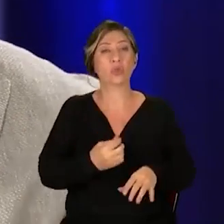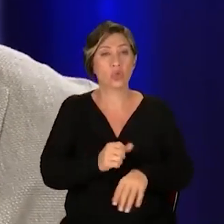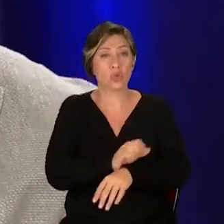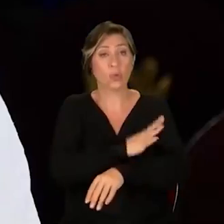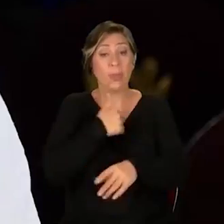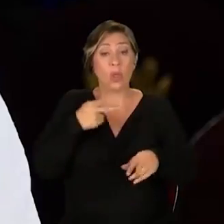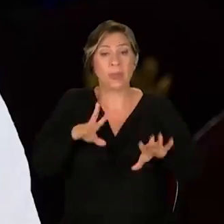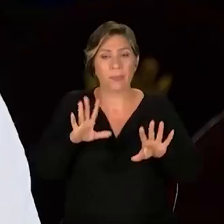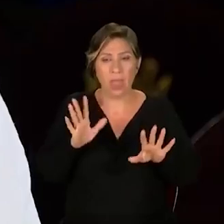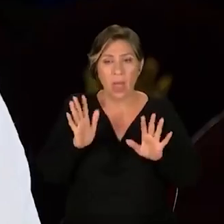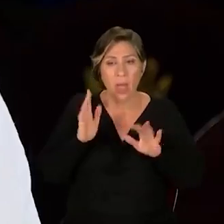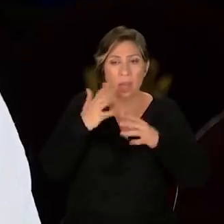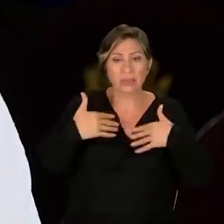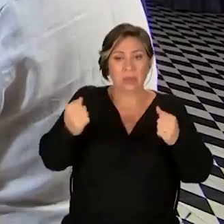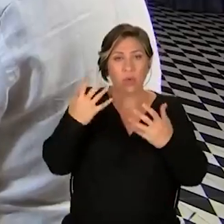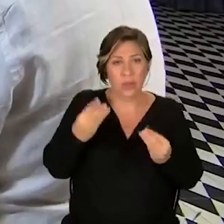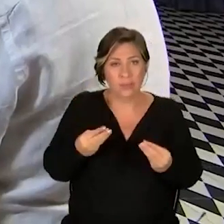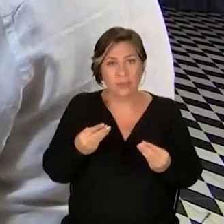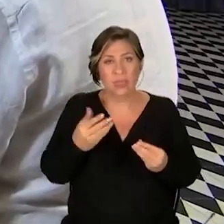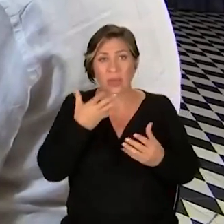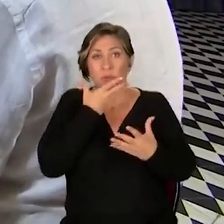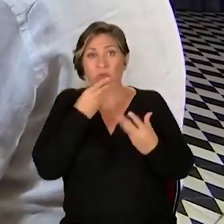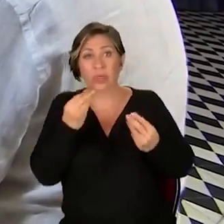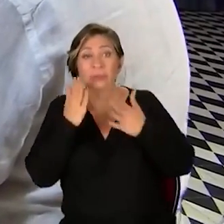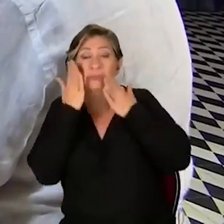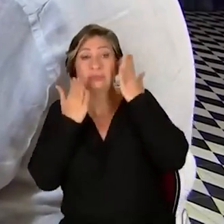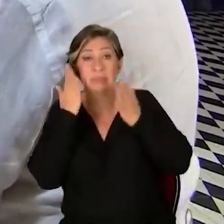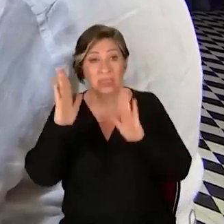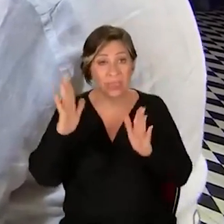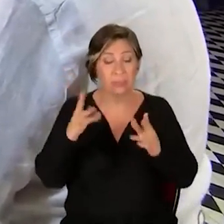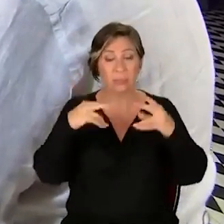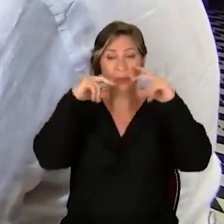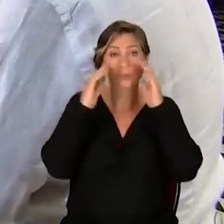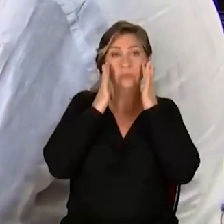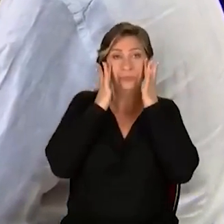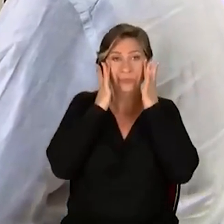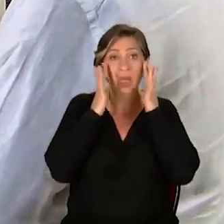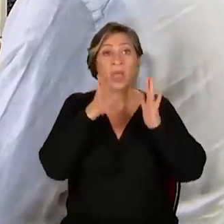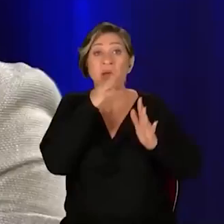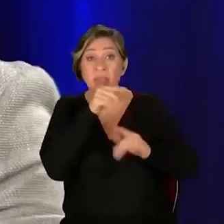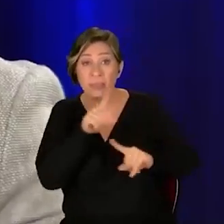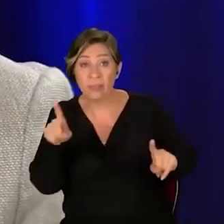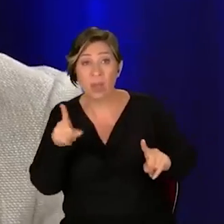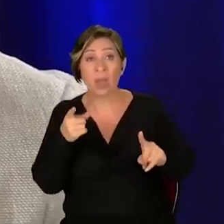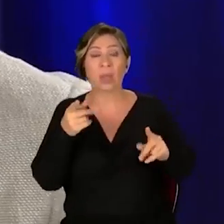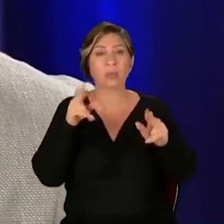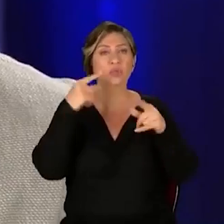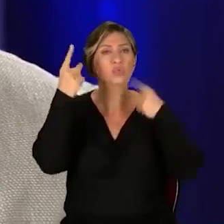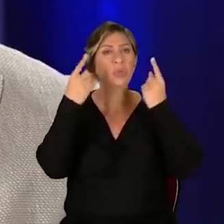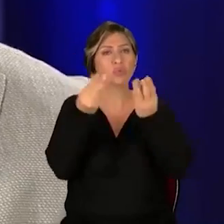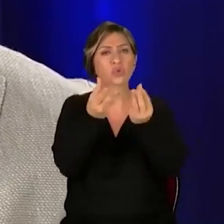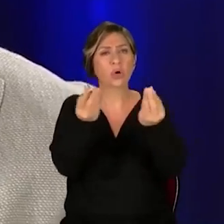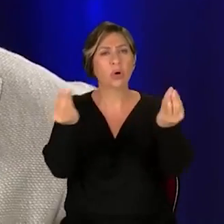ben ölmeyeyim, artık sağlıklı olayım. Bakıyorsunuz güzellik enstitüleri acayip gelişmiş vaziyette. Asla yaşlanmayayım, asla ölmeyeyim diye